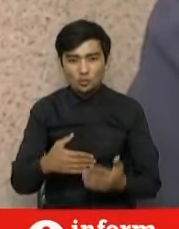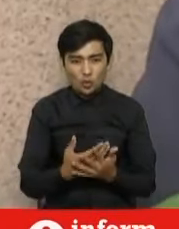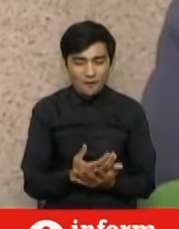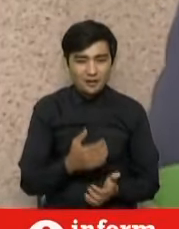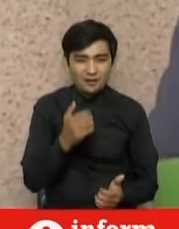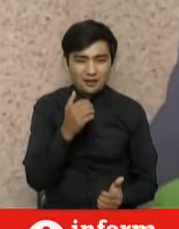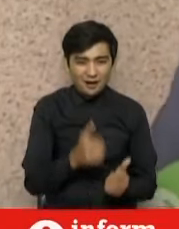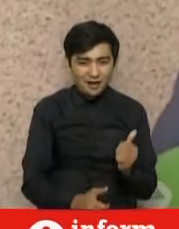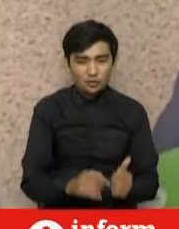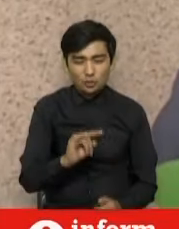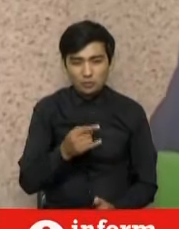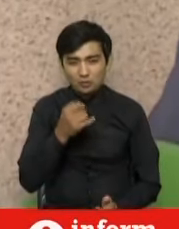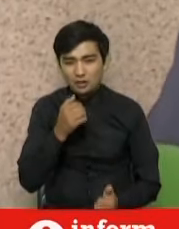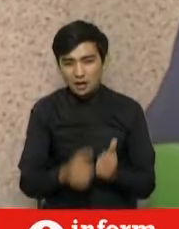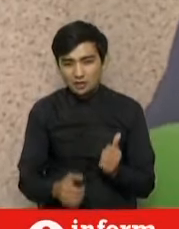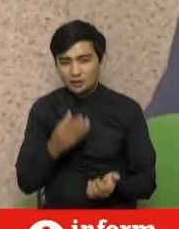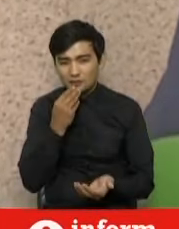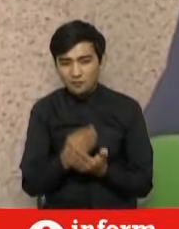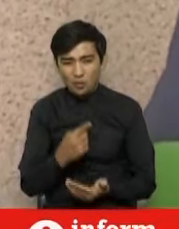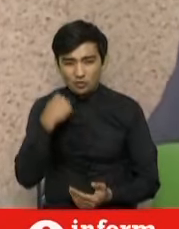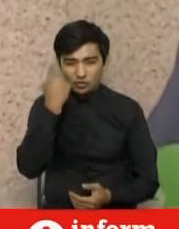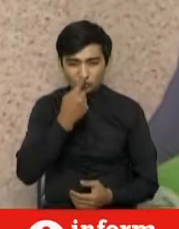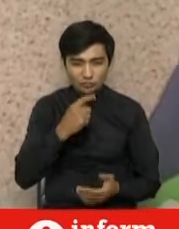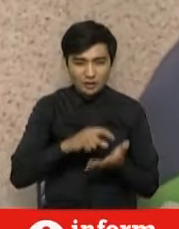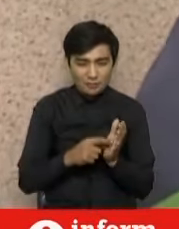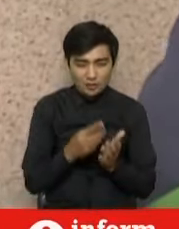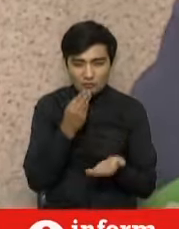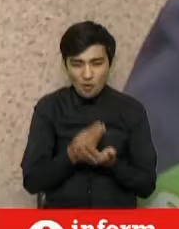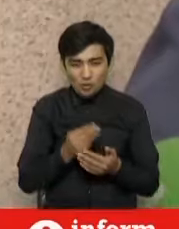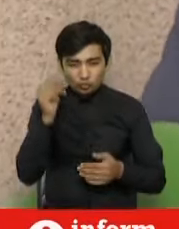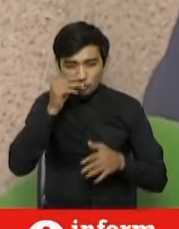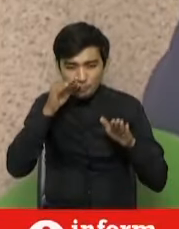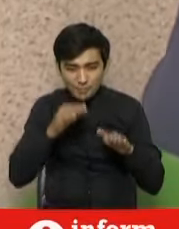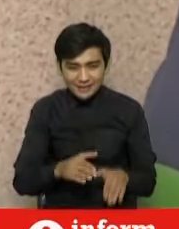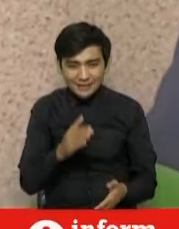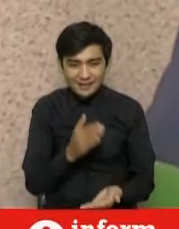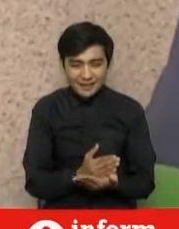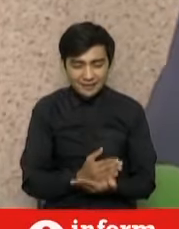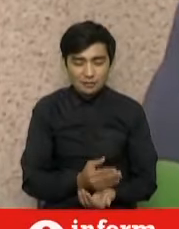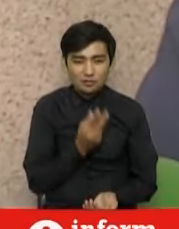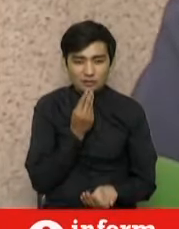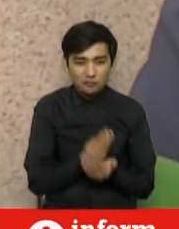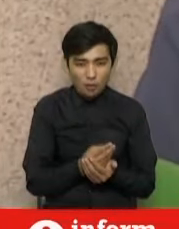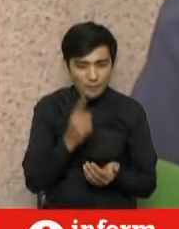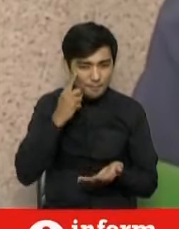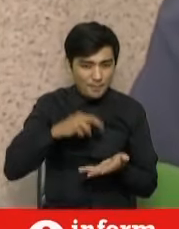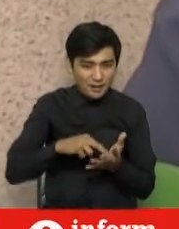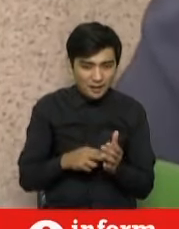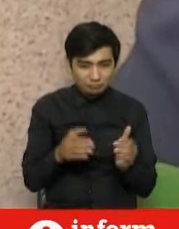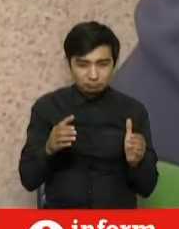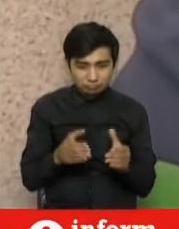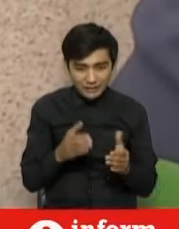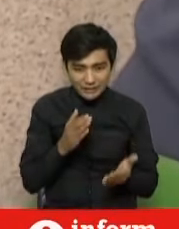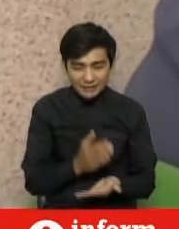әр оқушының өзінің жеке меншік оқитын орны бар. Өзінің жеке жоспарланған кеңістігі